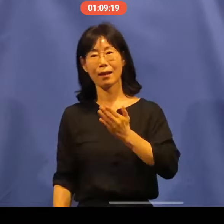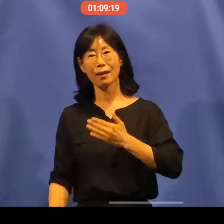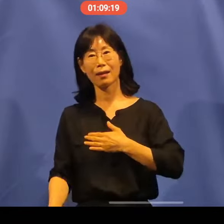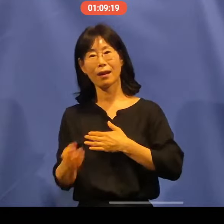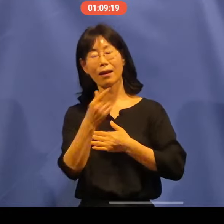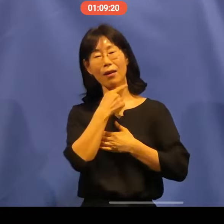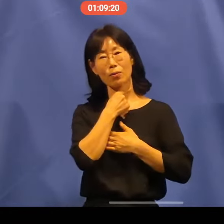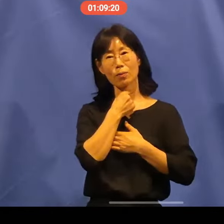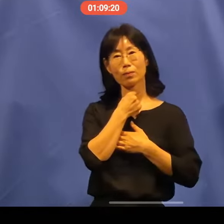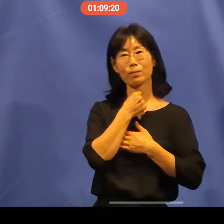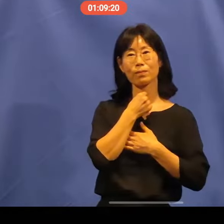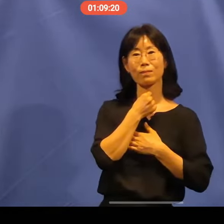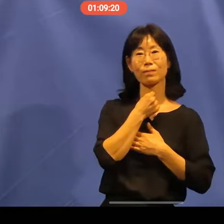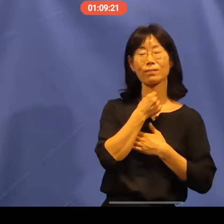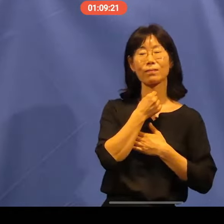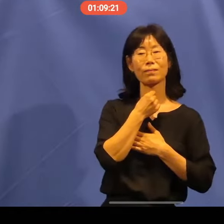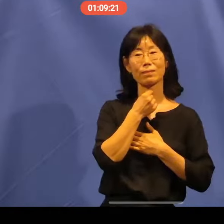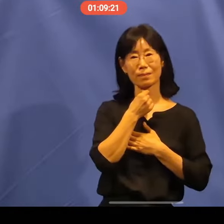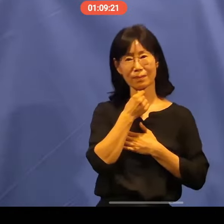내가